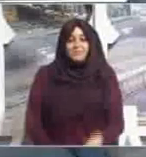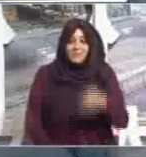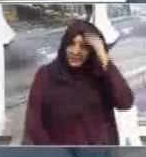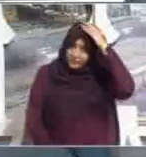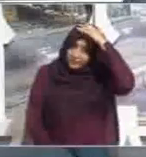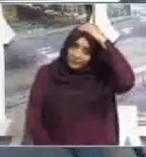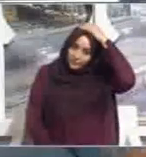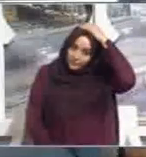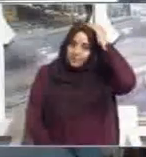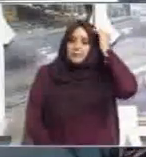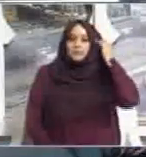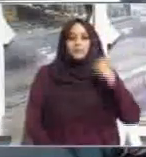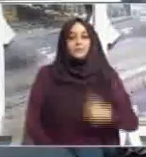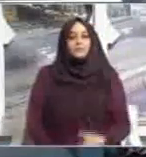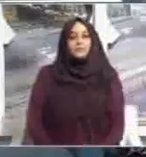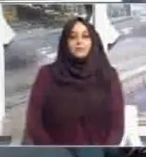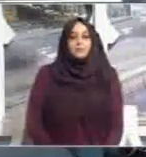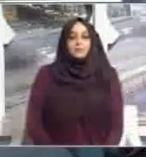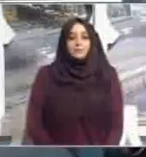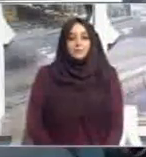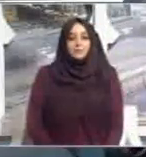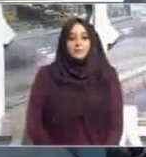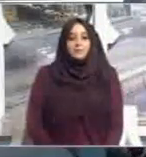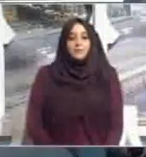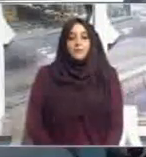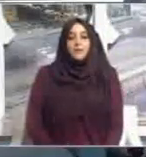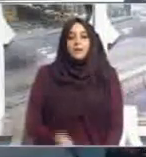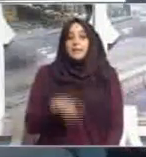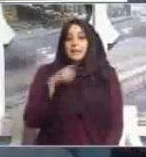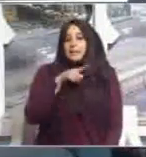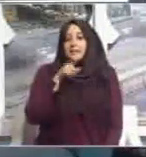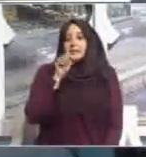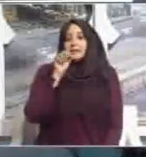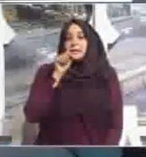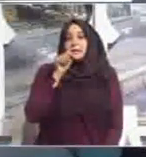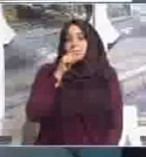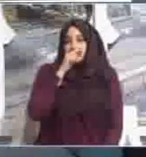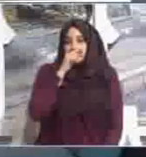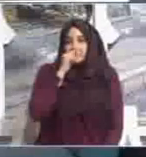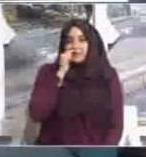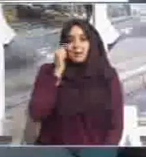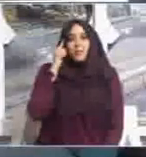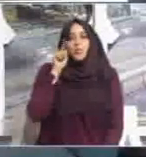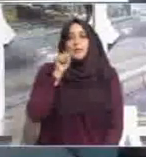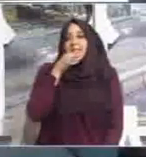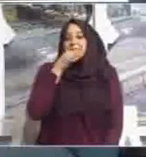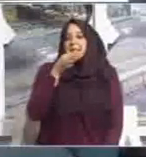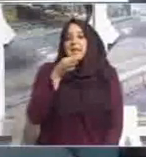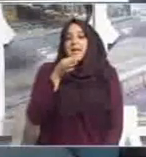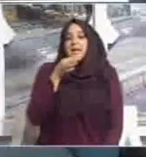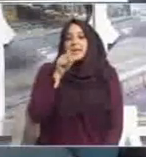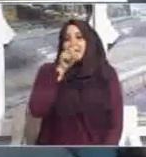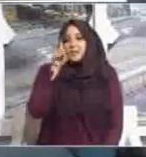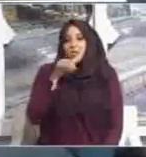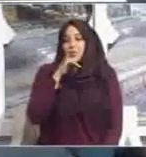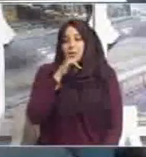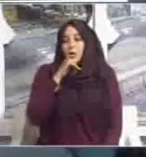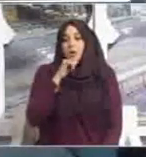طيب دكتور هل هذا مظهر مظهر الشجاعة لأنكم تفضلتوا بهذا المعنى يعني كيفاش الإنسان